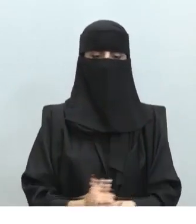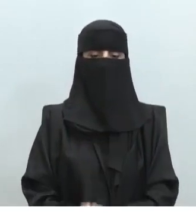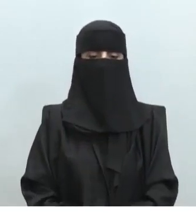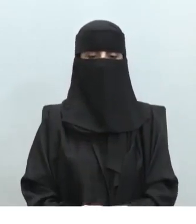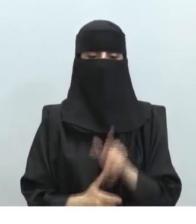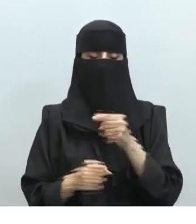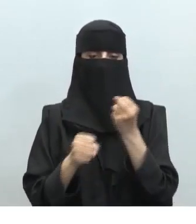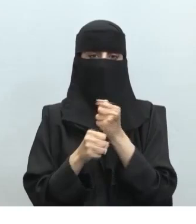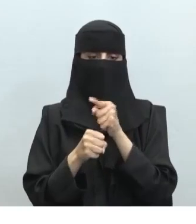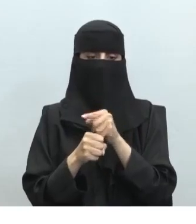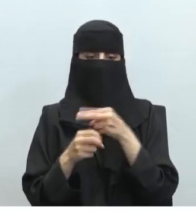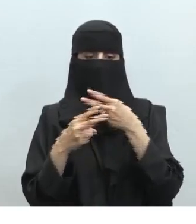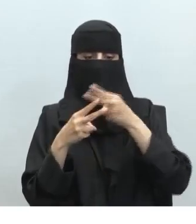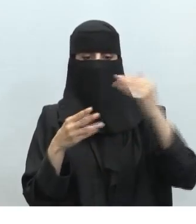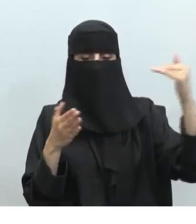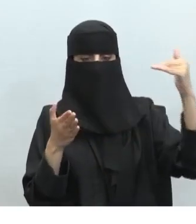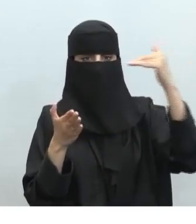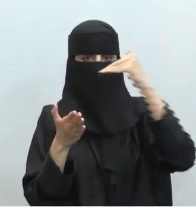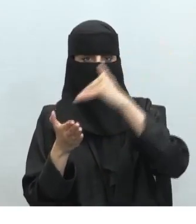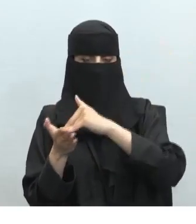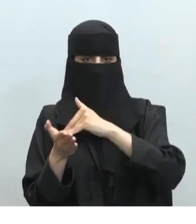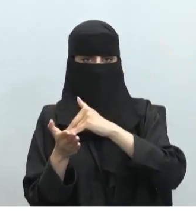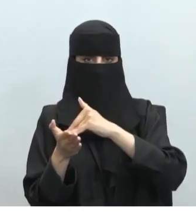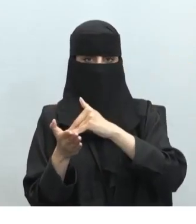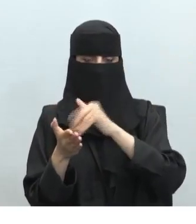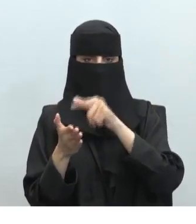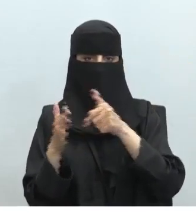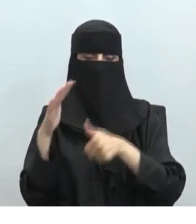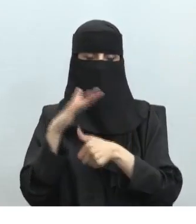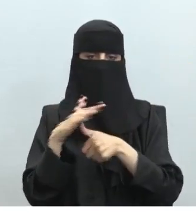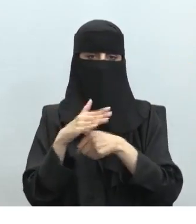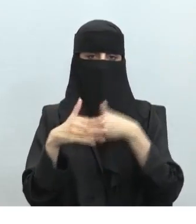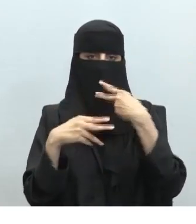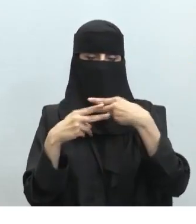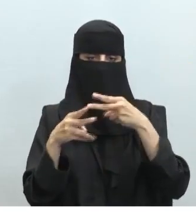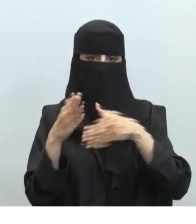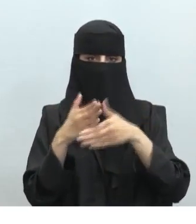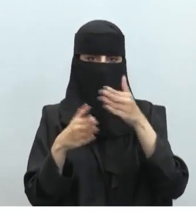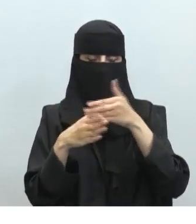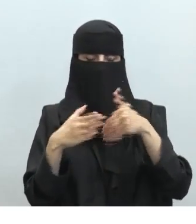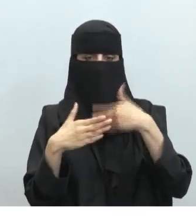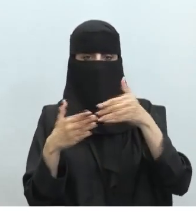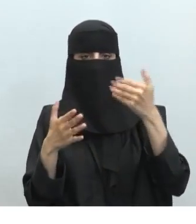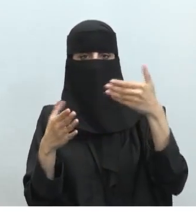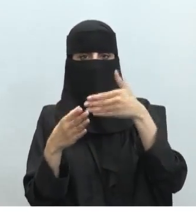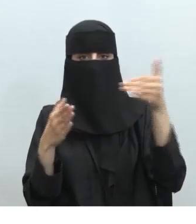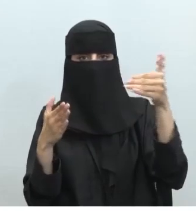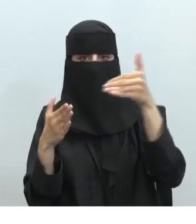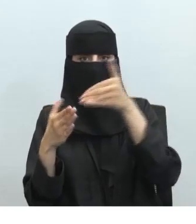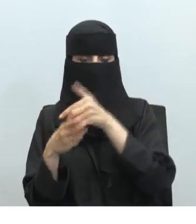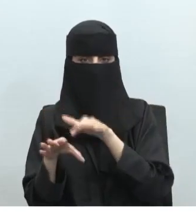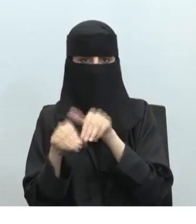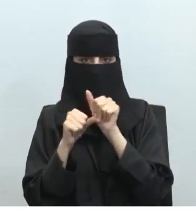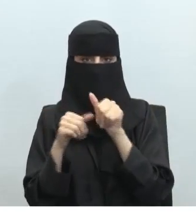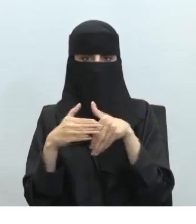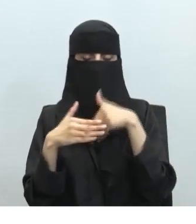اذا هنا سوف نبدا في اتجاه التضاعف اذا سلسله اساسيه يتم بناها في اتجاه التضاعف لذلك يتم بنائها